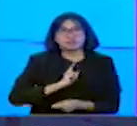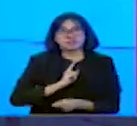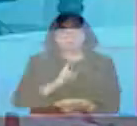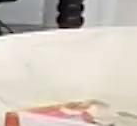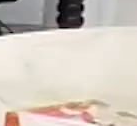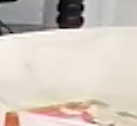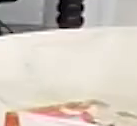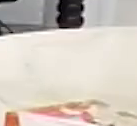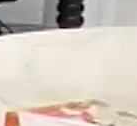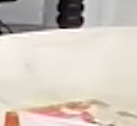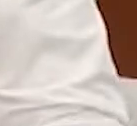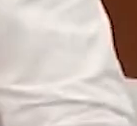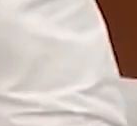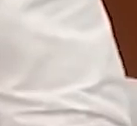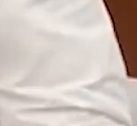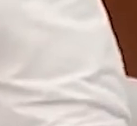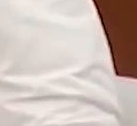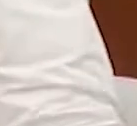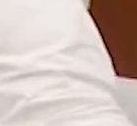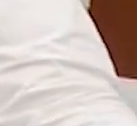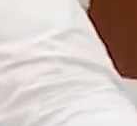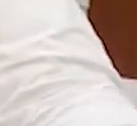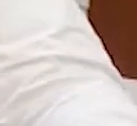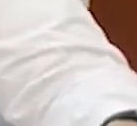Tim Delik sempat mewawancarai Menteri Sosial